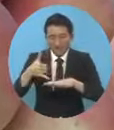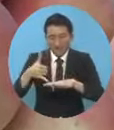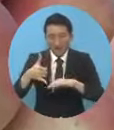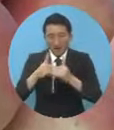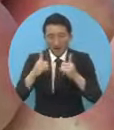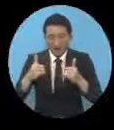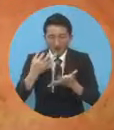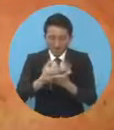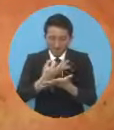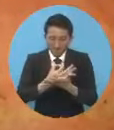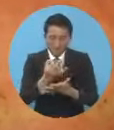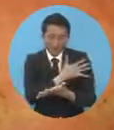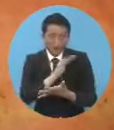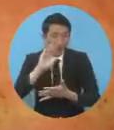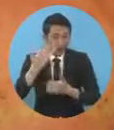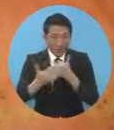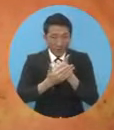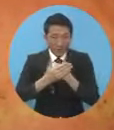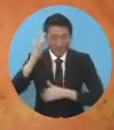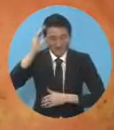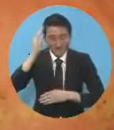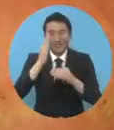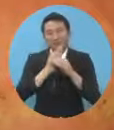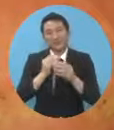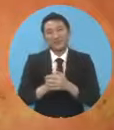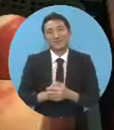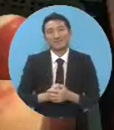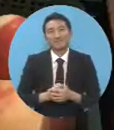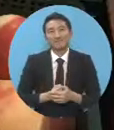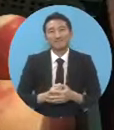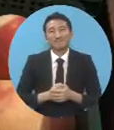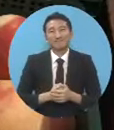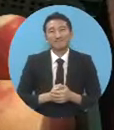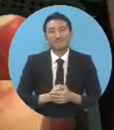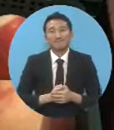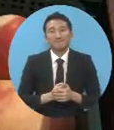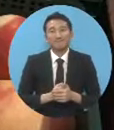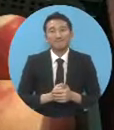몫을 할 것으로 보입니다. 생명의 땅 으뜸 전남, 도정뉴스 박혜지입니다.